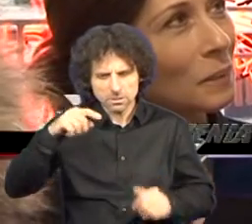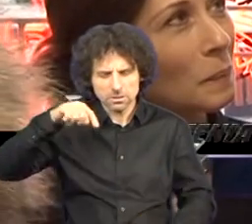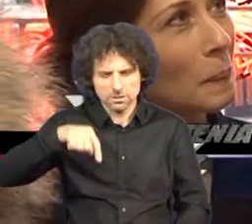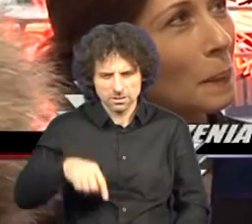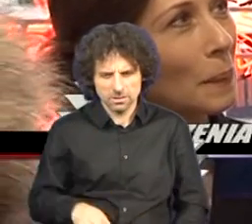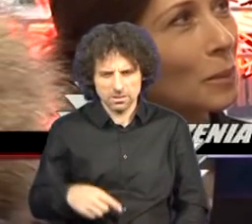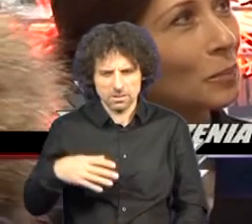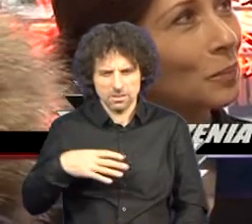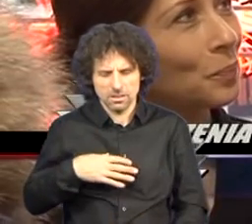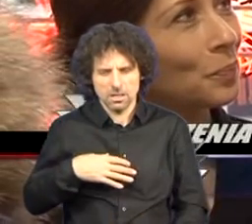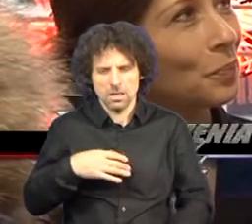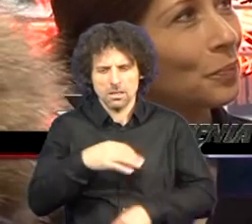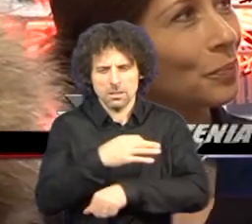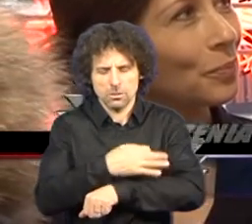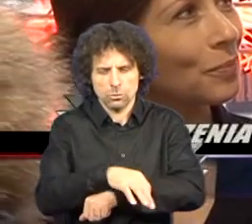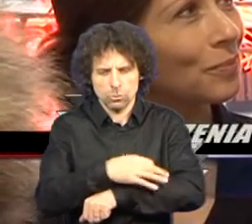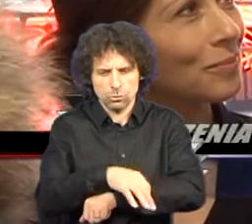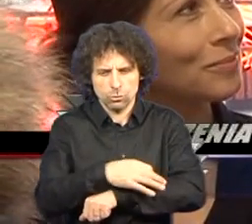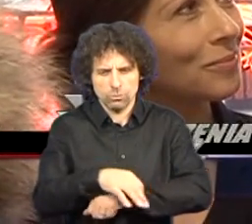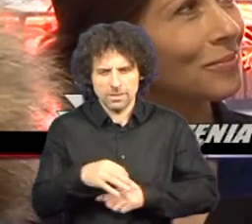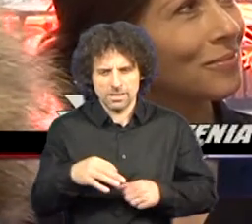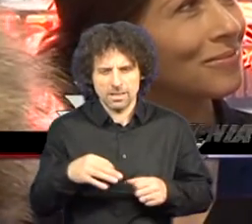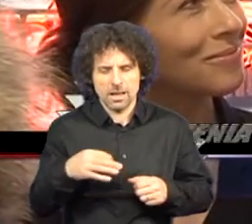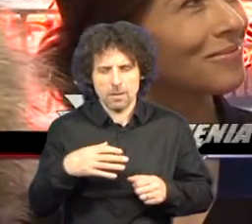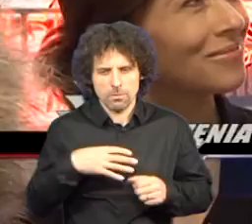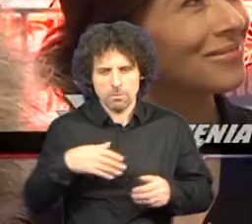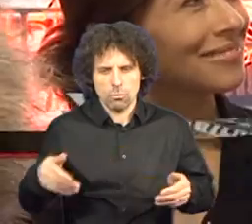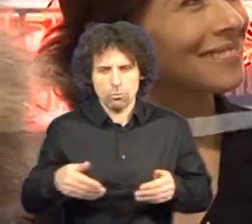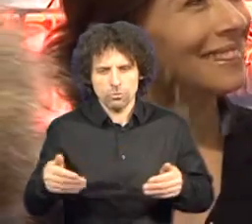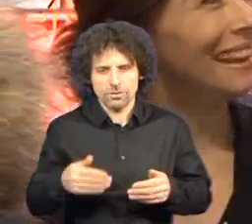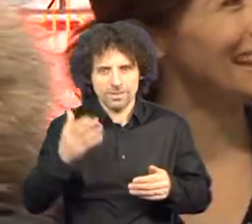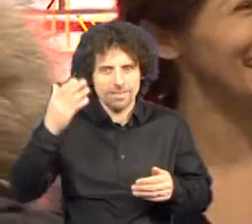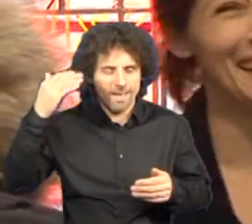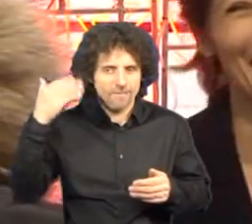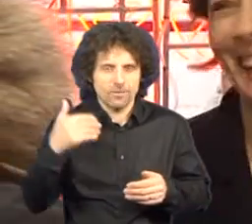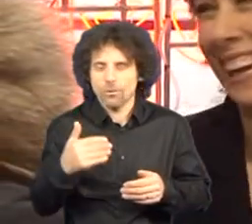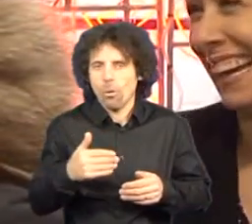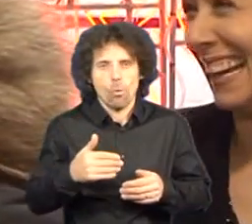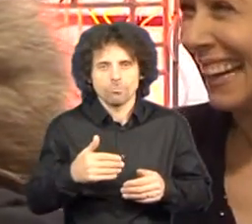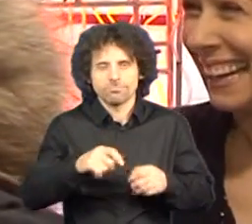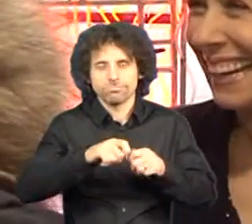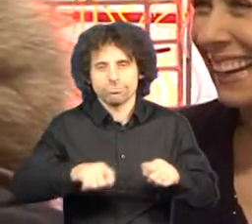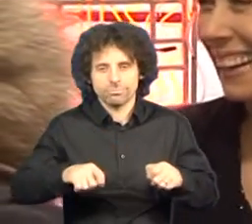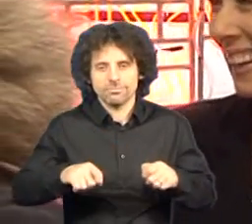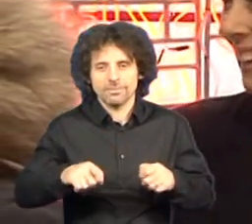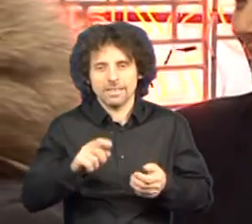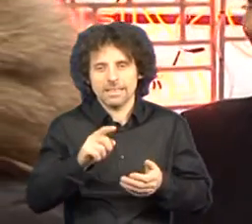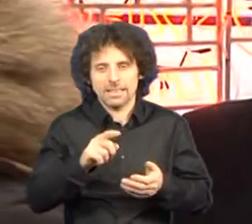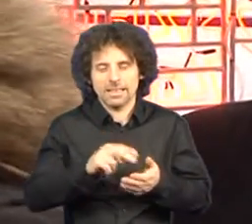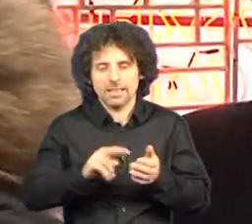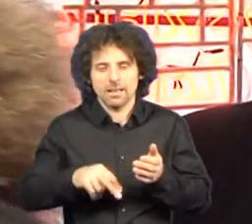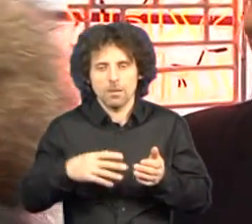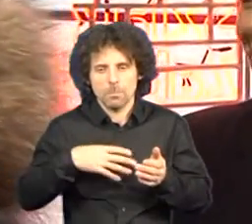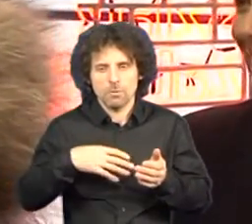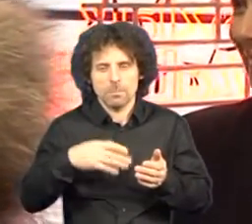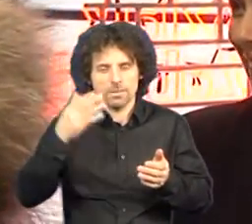dole, ponieważ podjąłem studia na Wydziale Górniczym, ale niestety po pierwszym roku, a właściwie może stety zrezygnowałem. Także byłem na